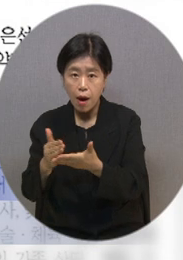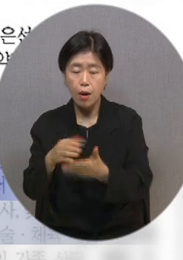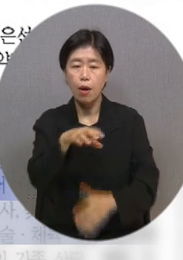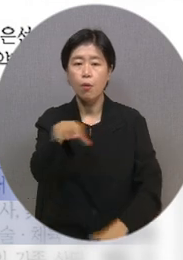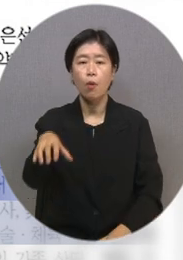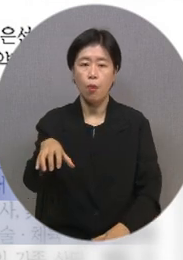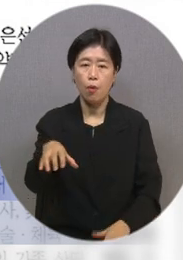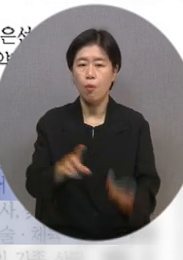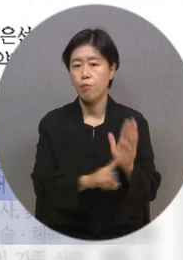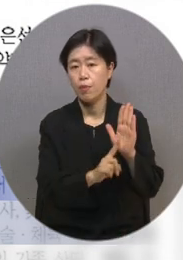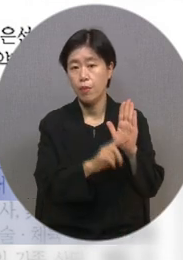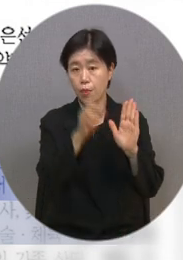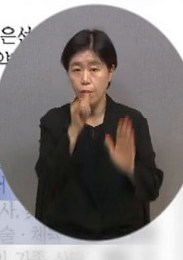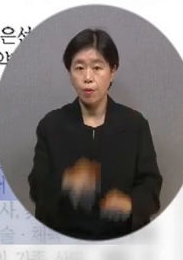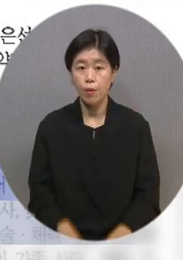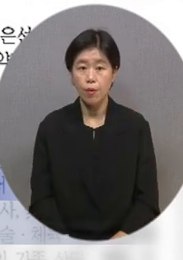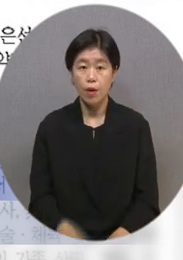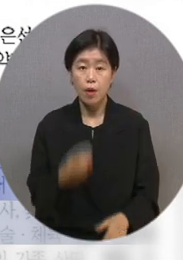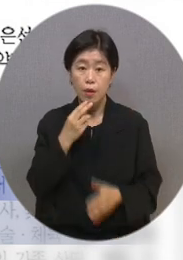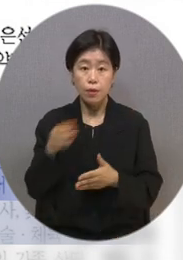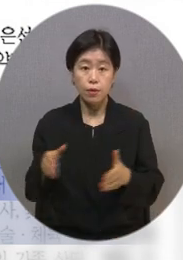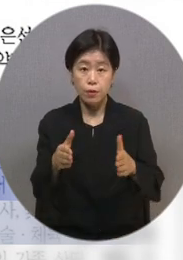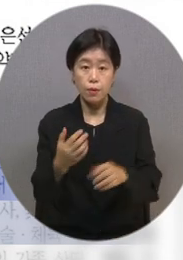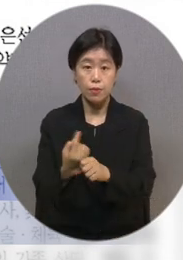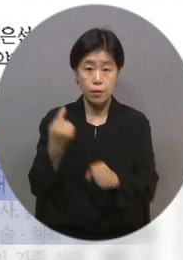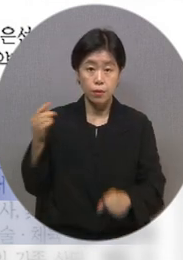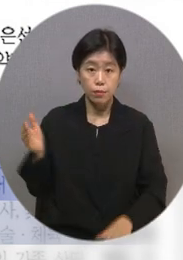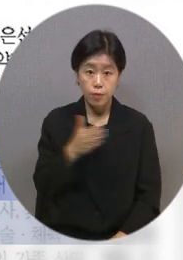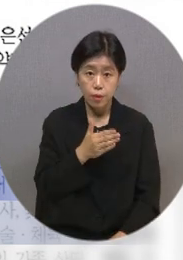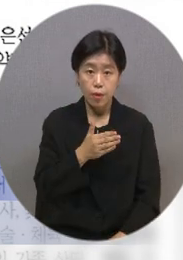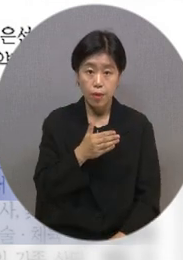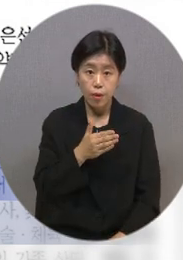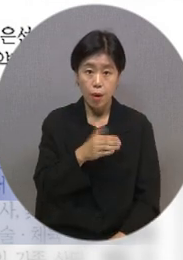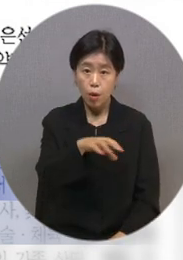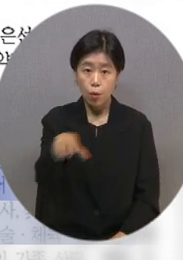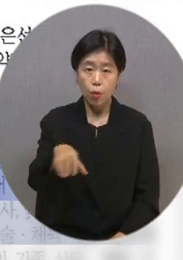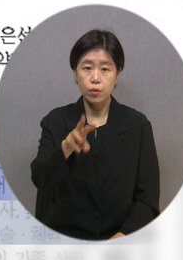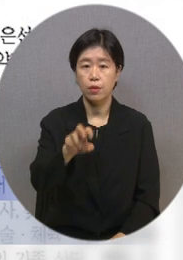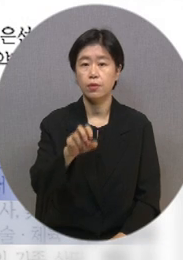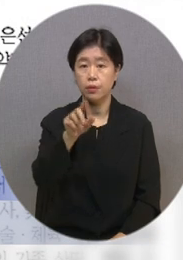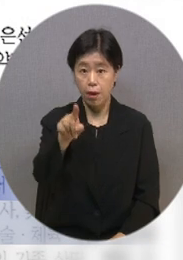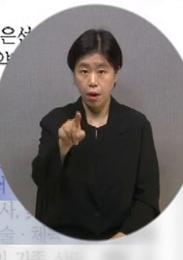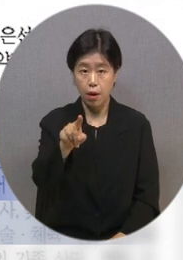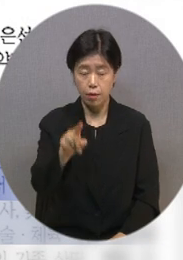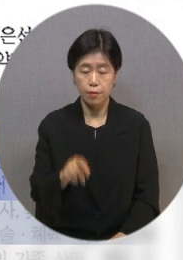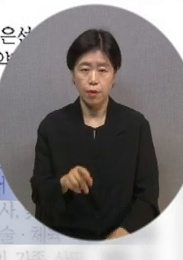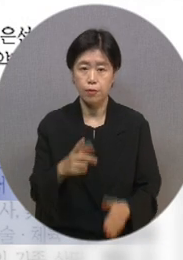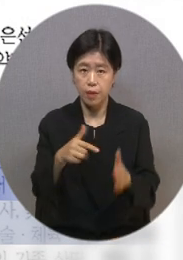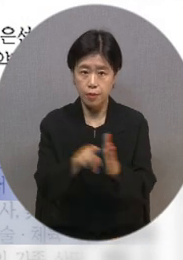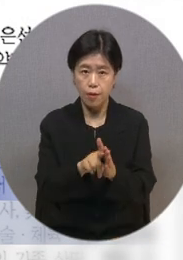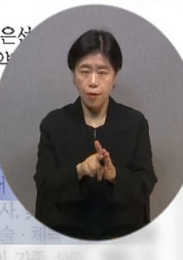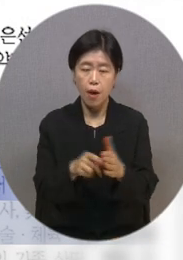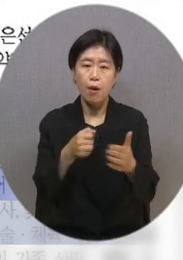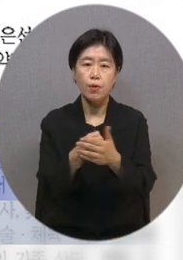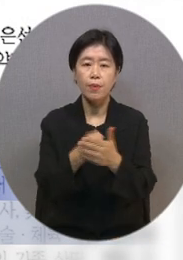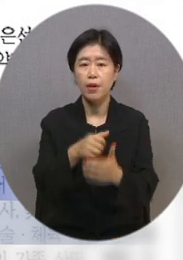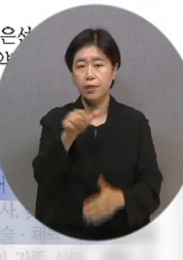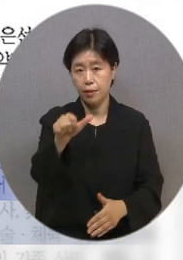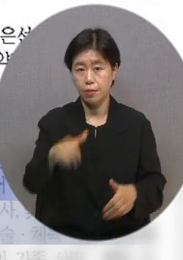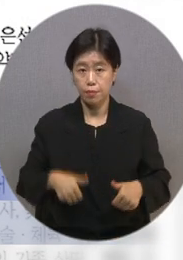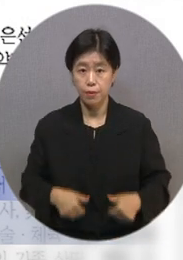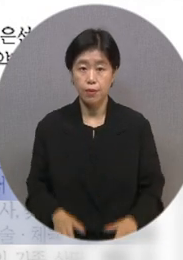31개 시군을 대상으로 매년 다섯 곳씩 본 사업을 추진하고 있는데 선정된 대상지는